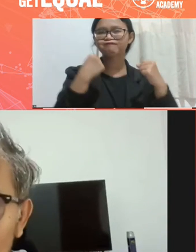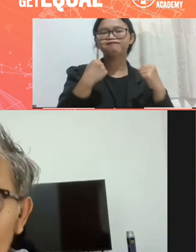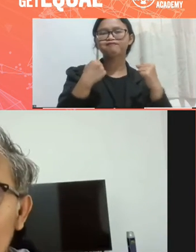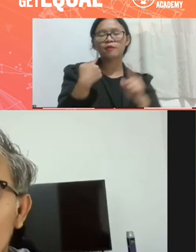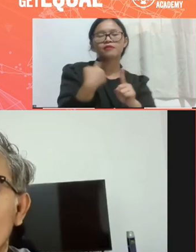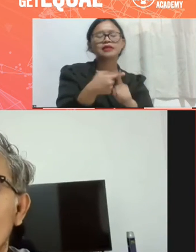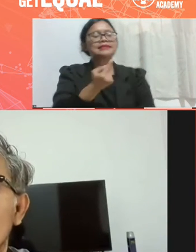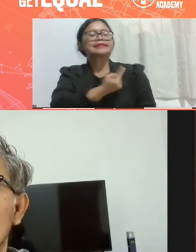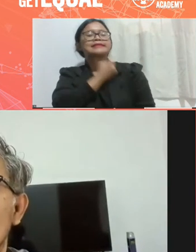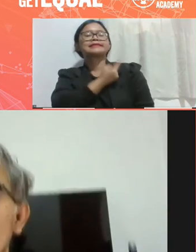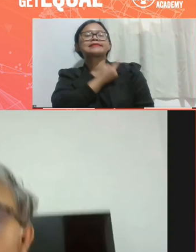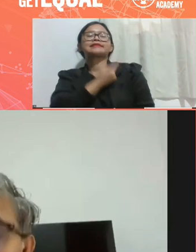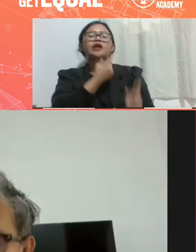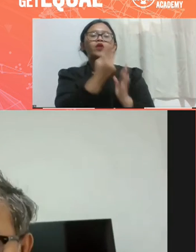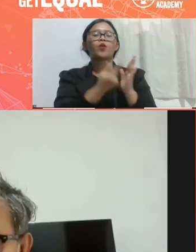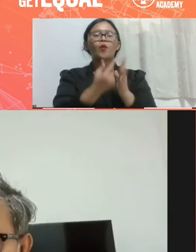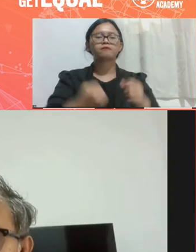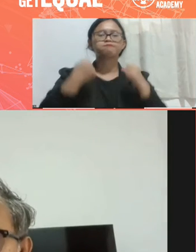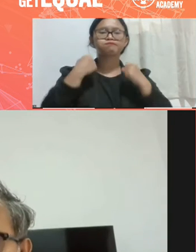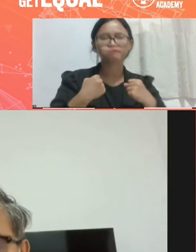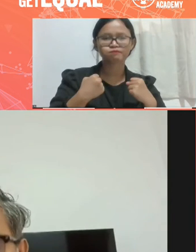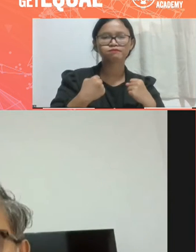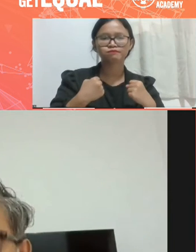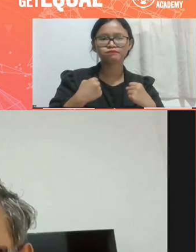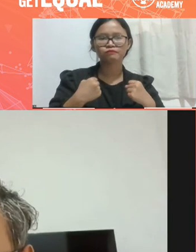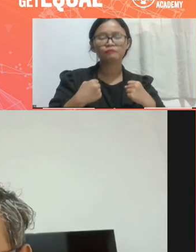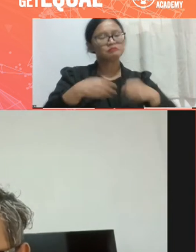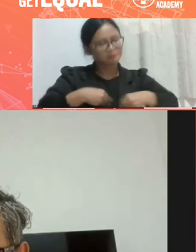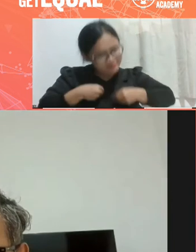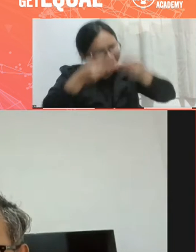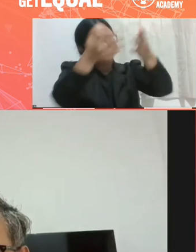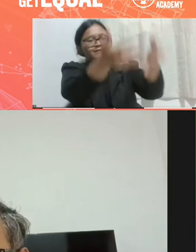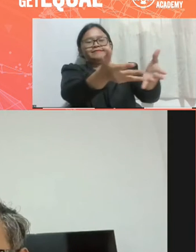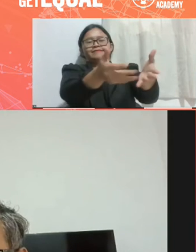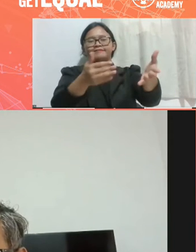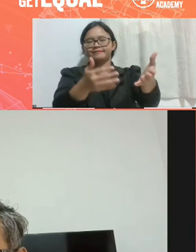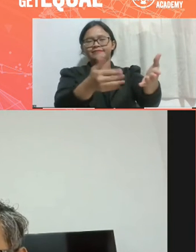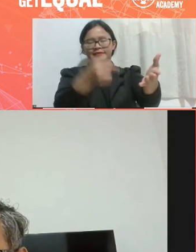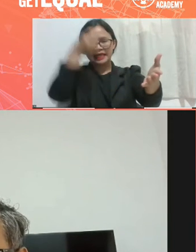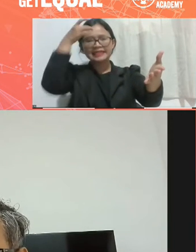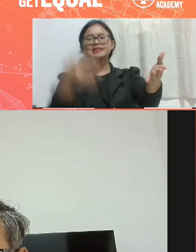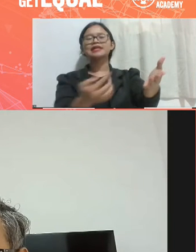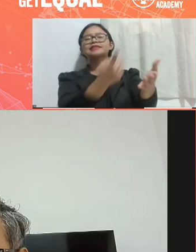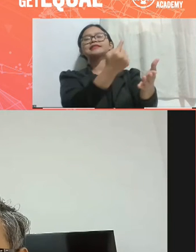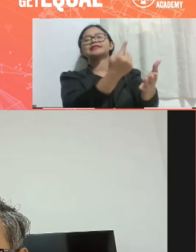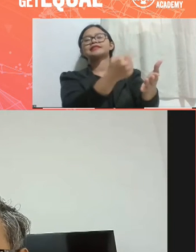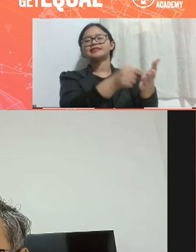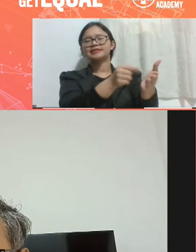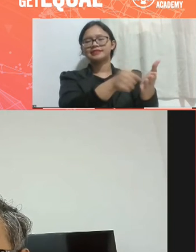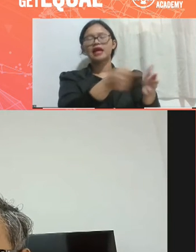power itu menyatu di tangan masyarakat desa. Kira-kira begitu. Yang ada di